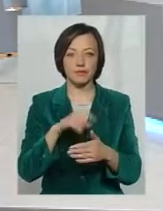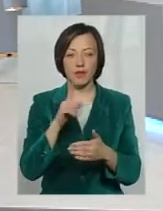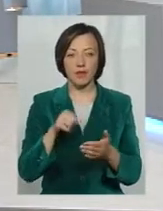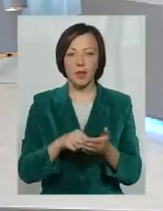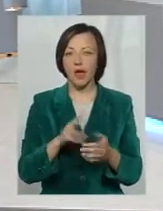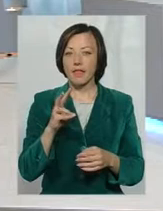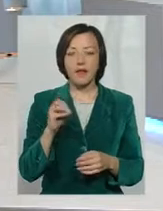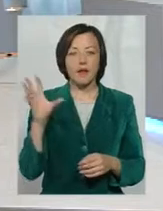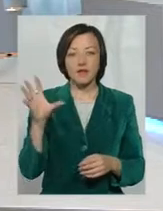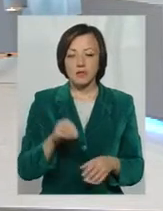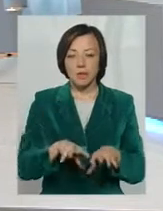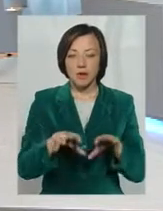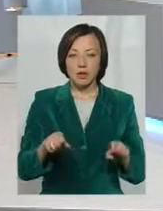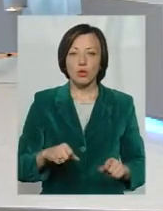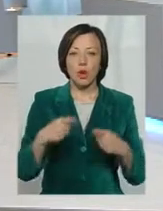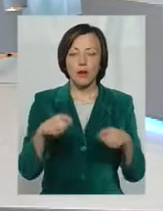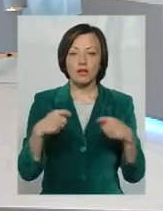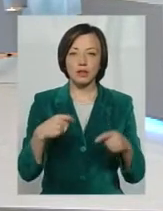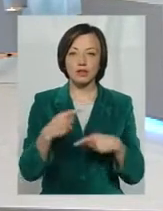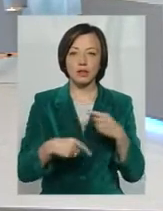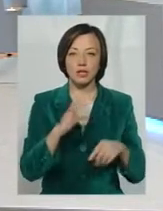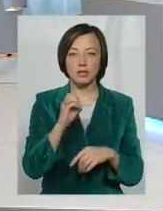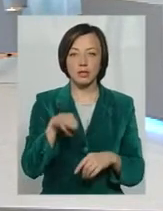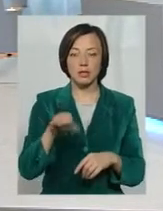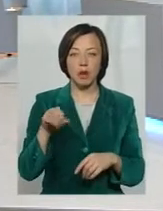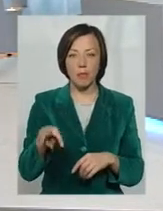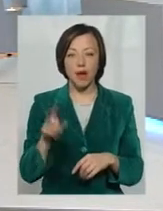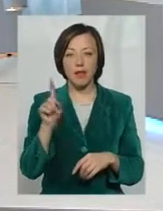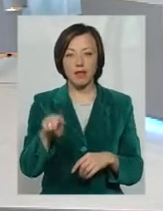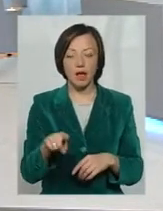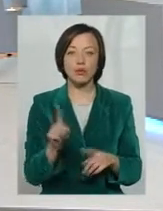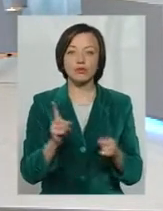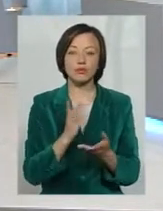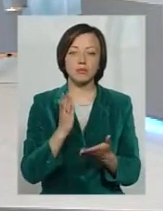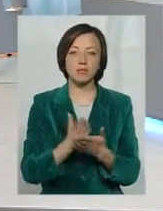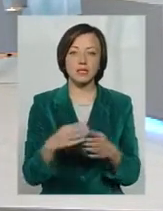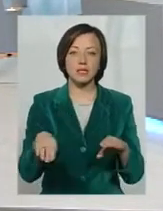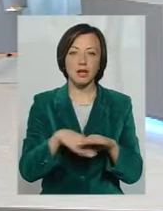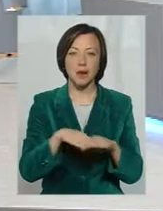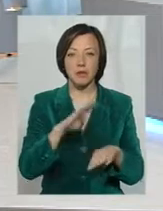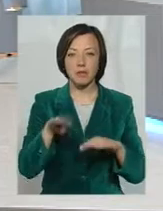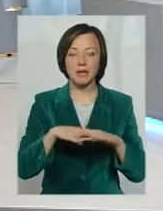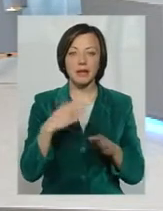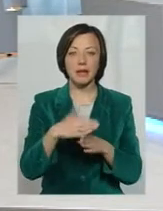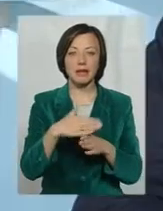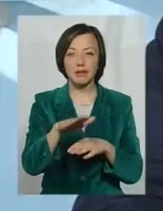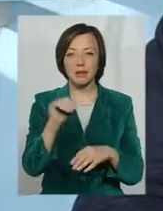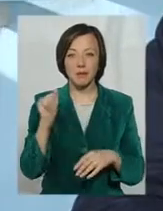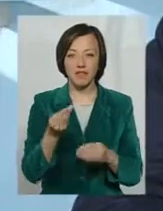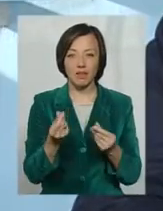бути реалізовуватись через СЕТАМ, а те майно, яке перебувало в заставі під кредитами рефінансування у нас